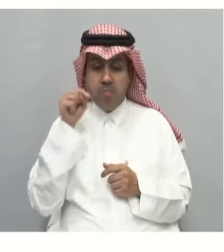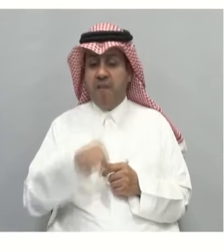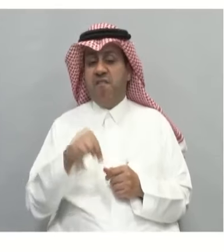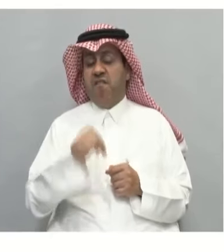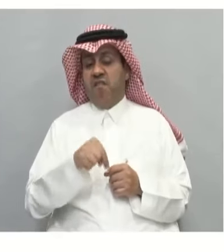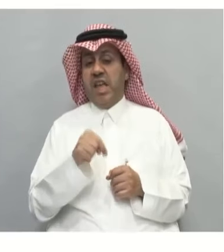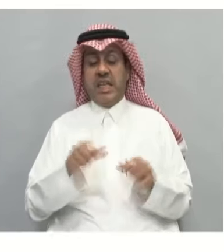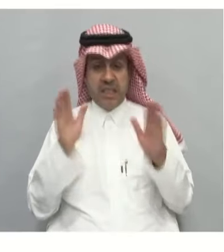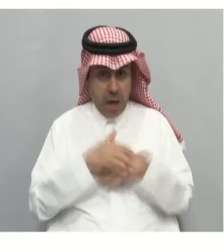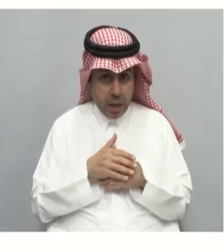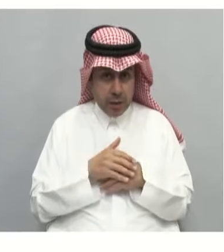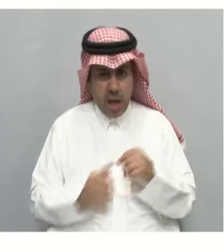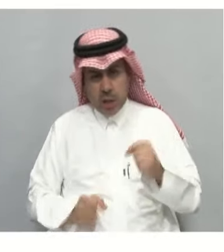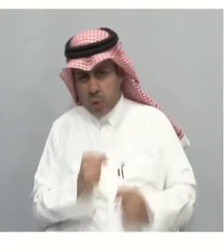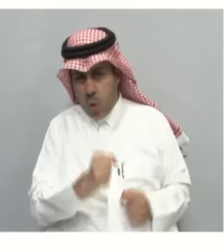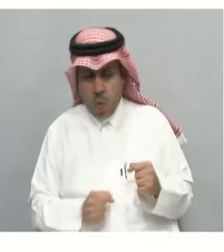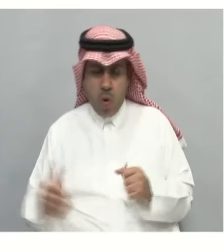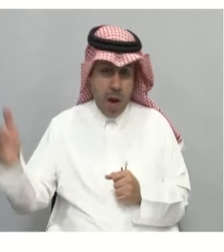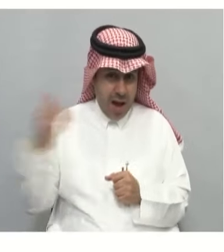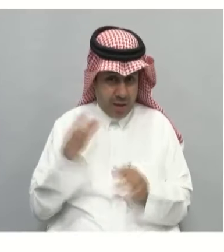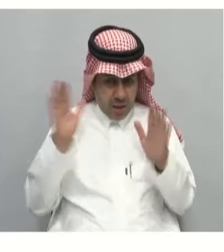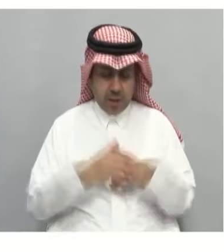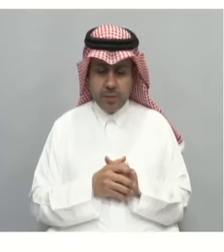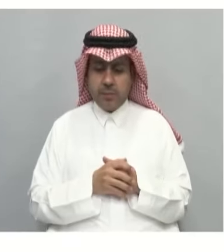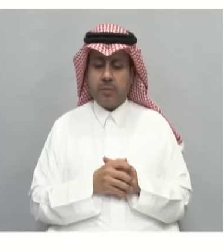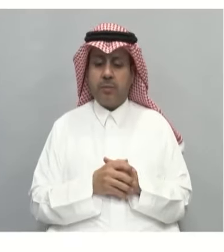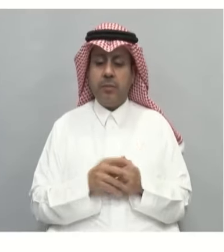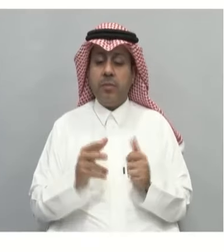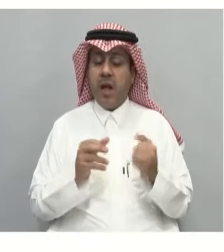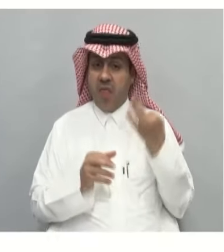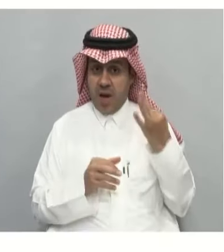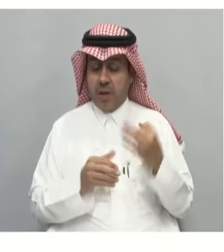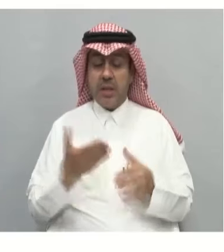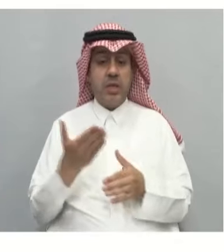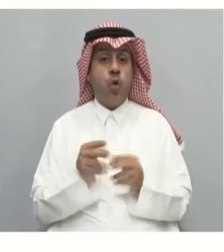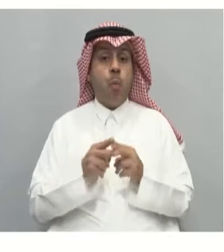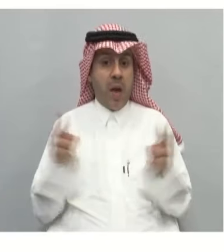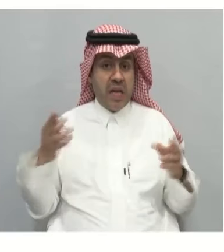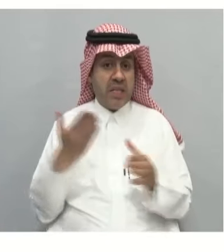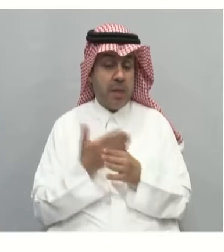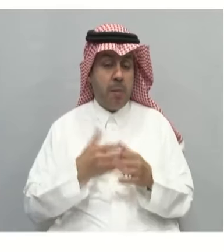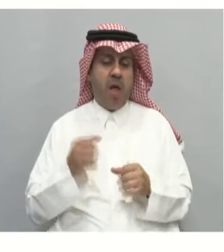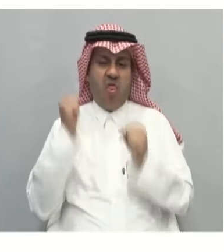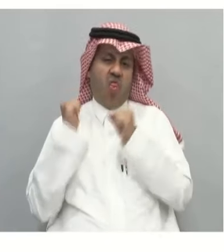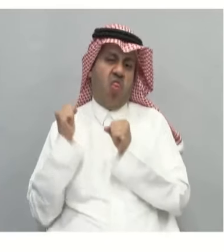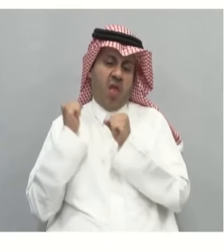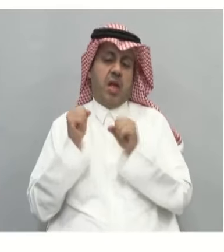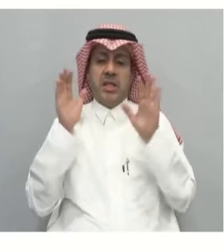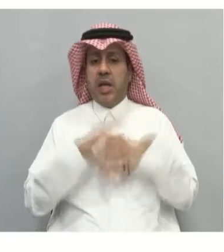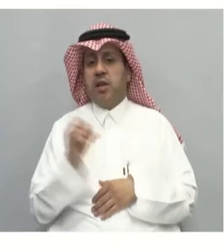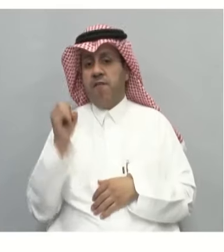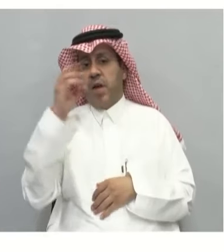فيهما لاتوهما ولو حبوا ثالثا تبين السبب في تثاقل المنافقين عن صلاه الفجر